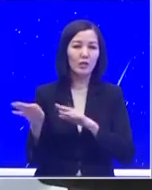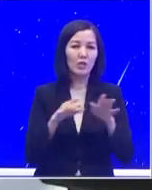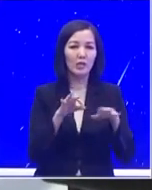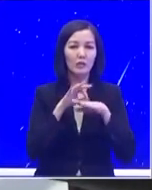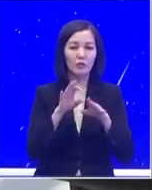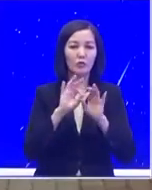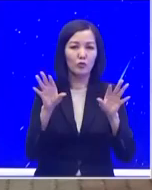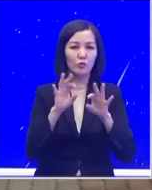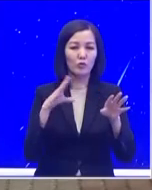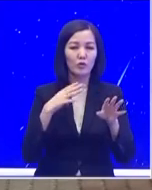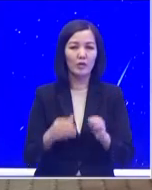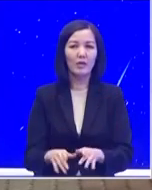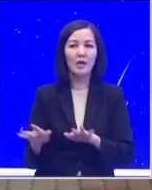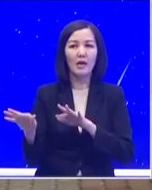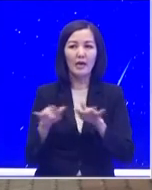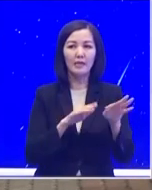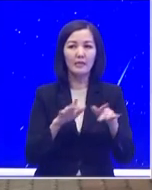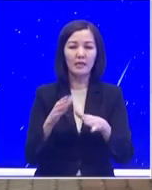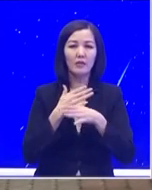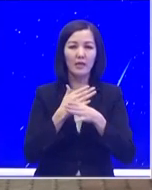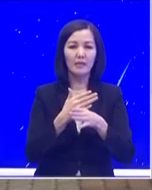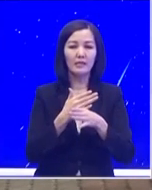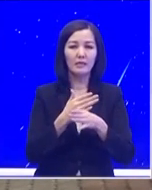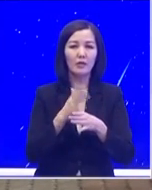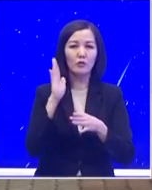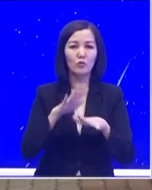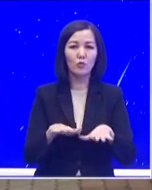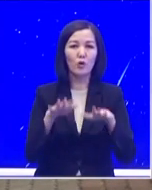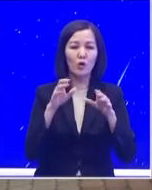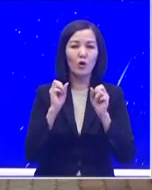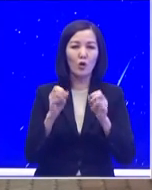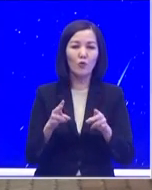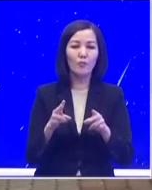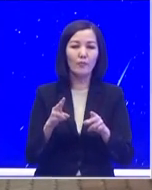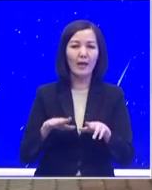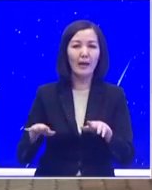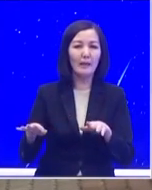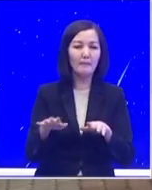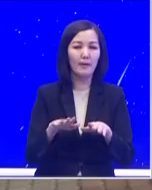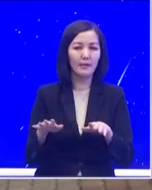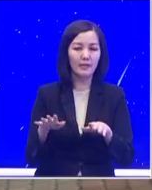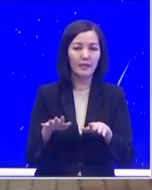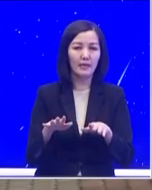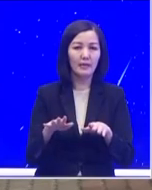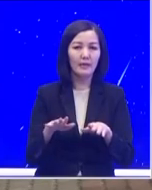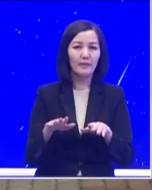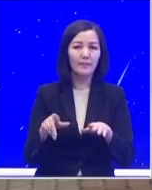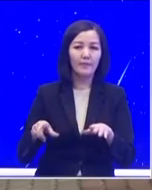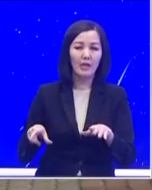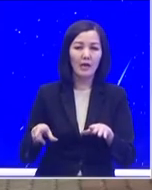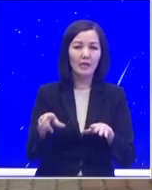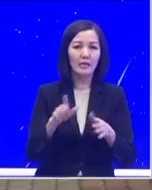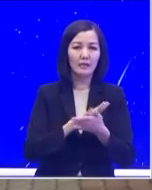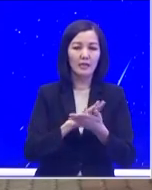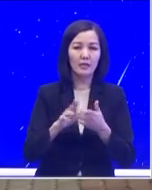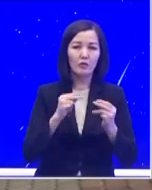жүргізді. Акция аясында су басу қауіпті аумақтарында арық жерлерін